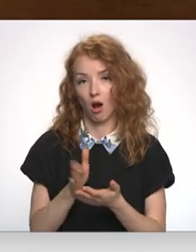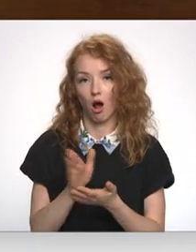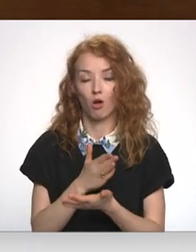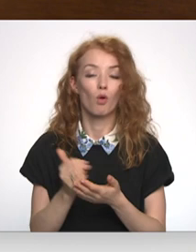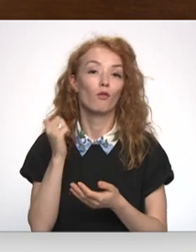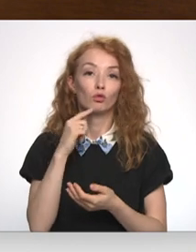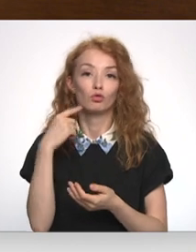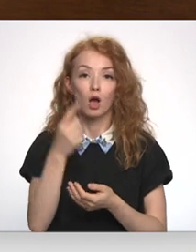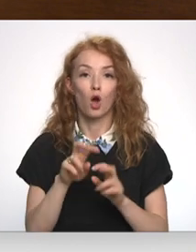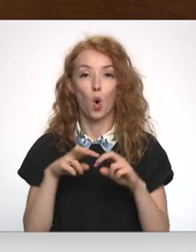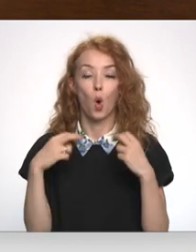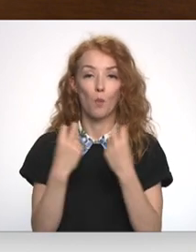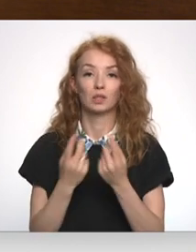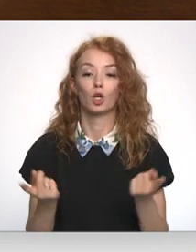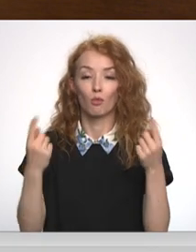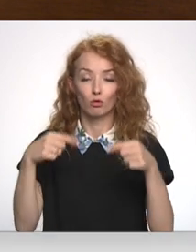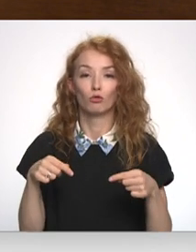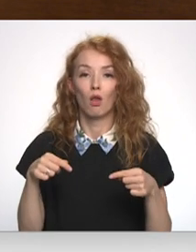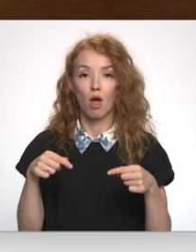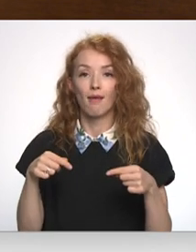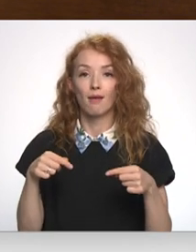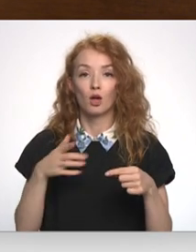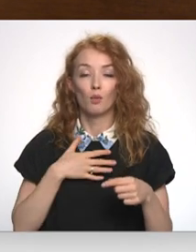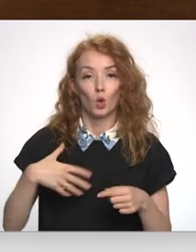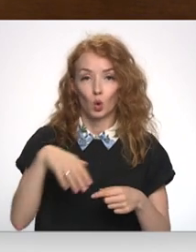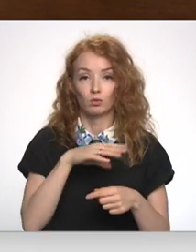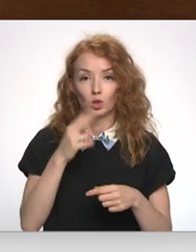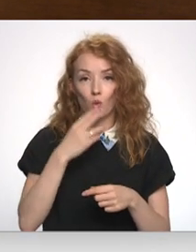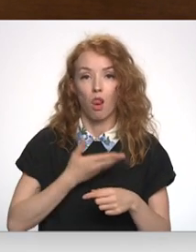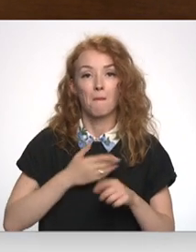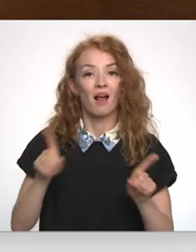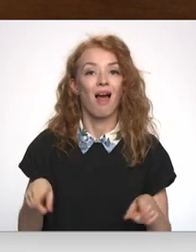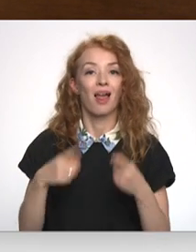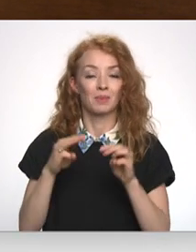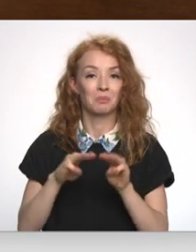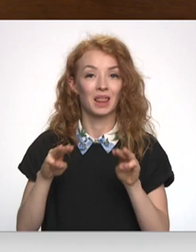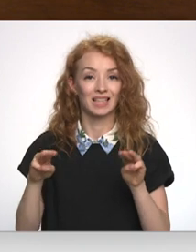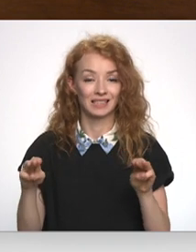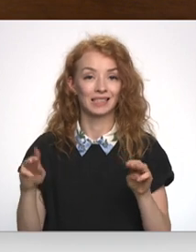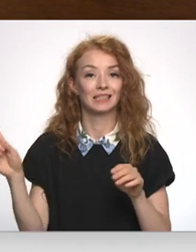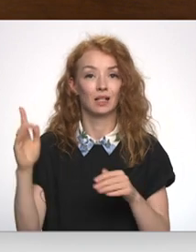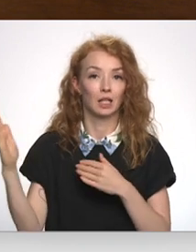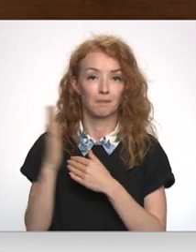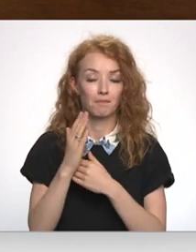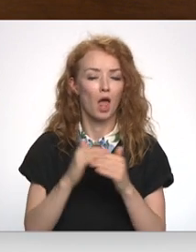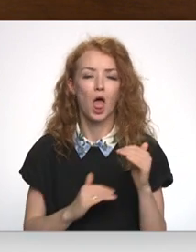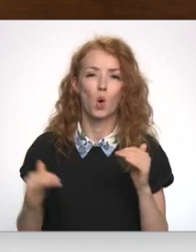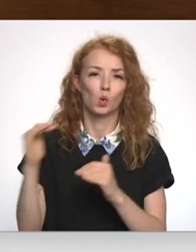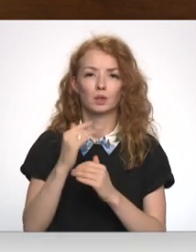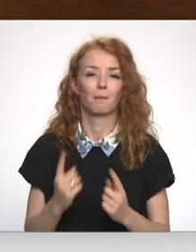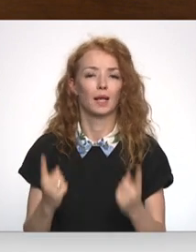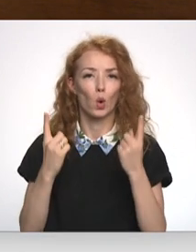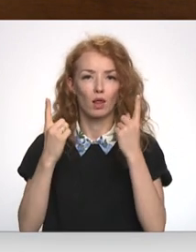Komisijā šobrīd mums no labklājības ministrijas ir arī noteikta augsta prioritāte